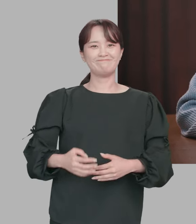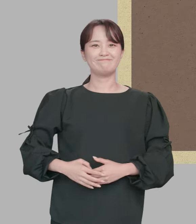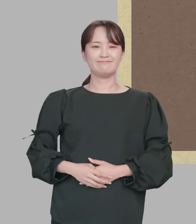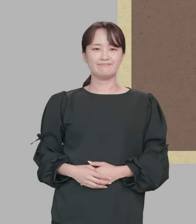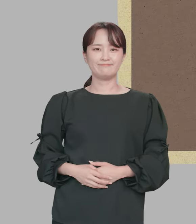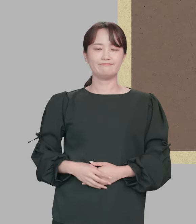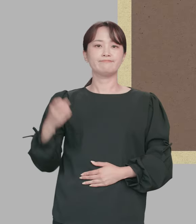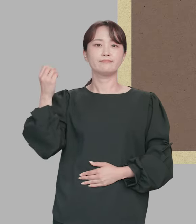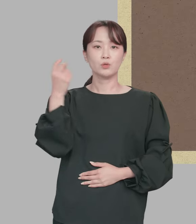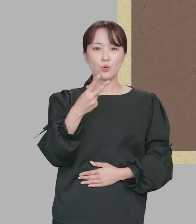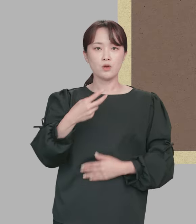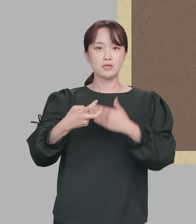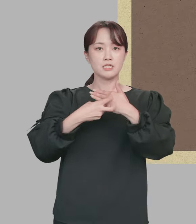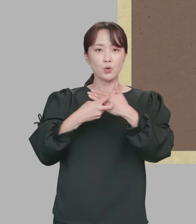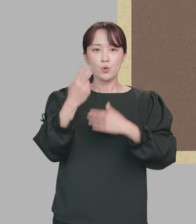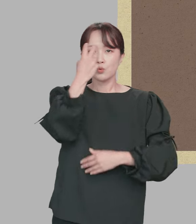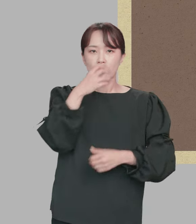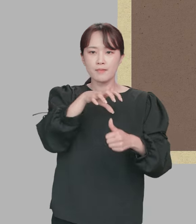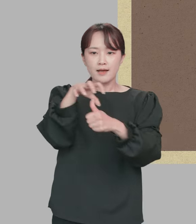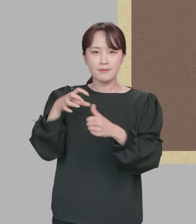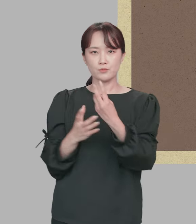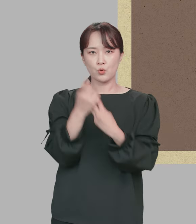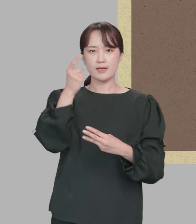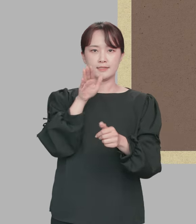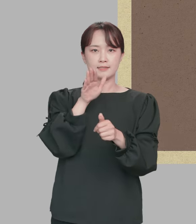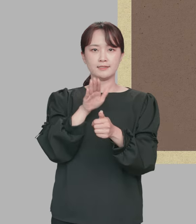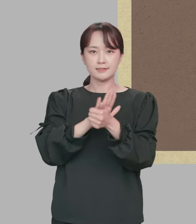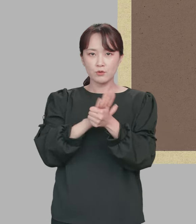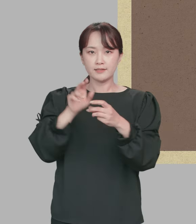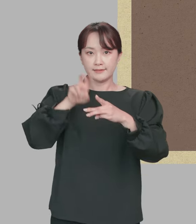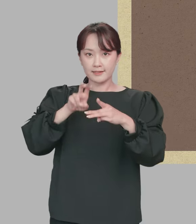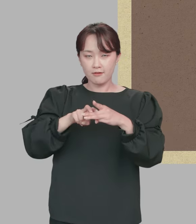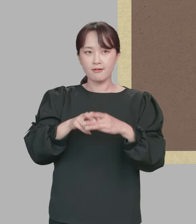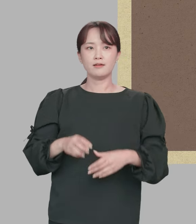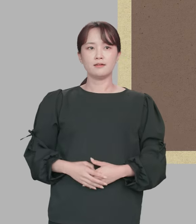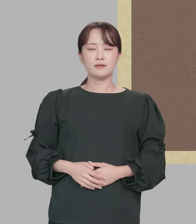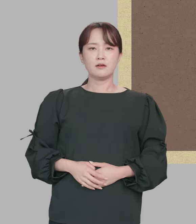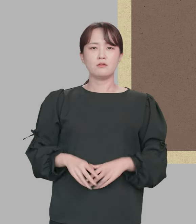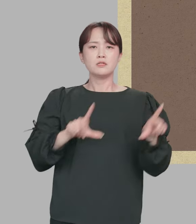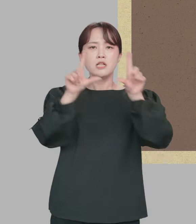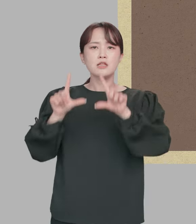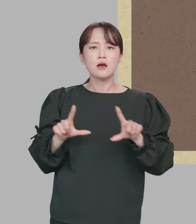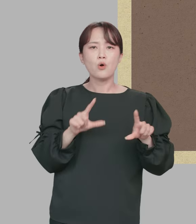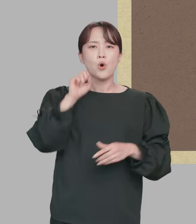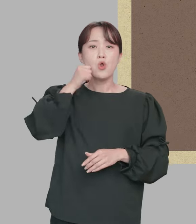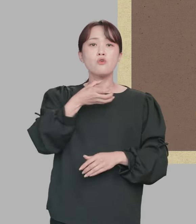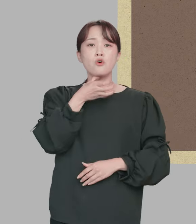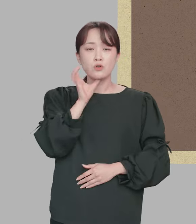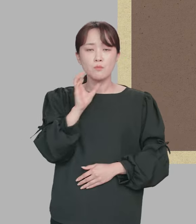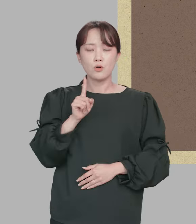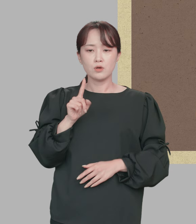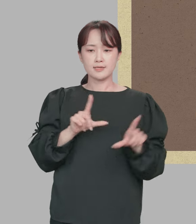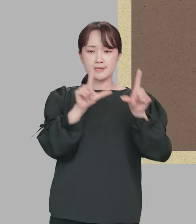합니다. 또한 의료 돌봄 통합지원센터를 중심으로 일상생활이 어려운 어르신들이 사시던